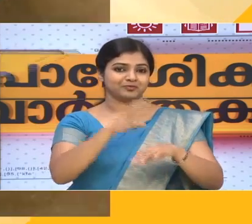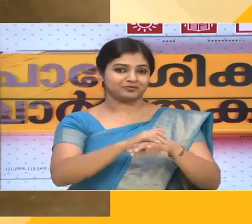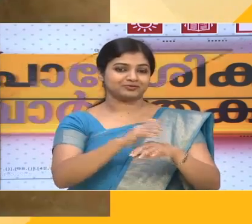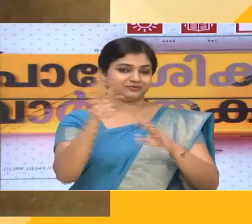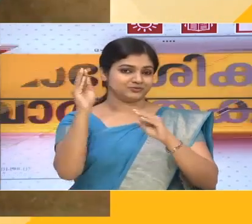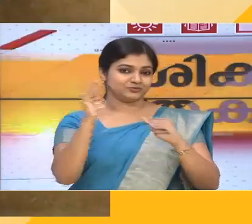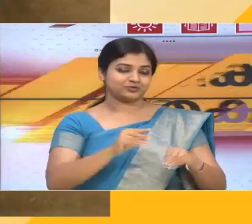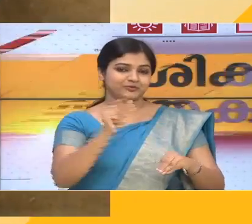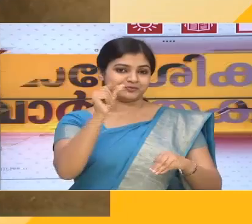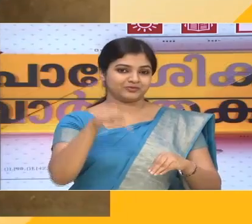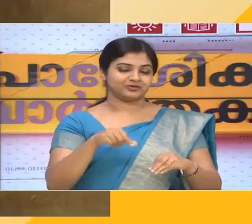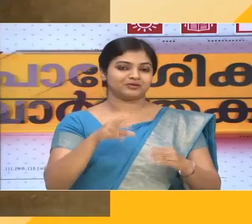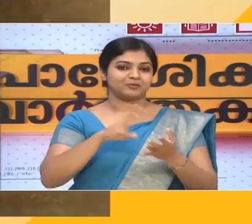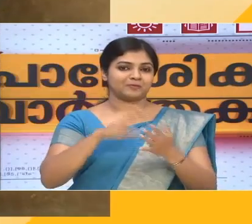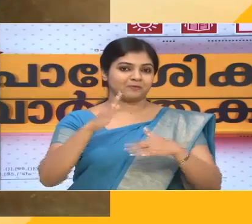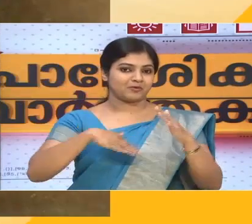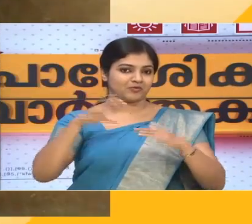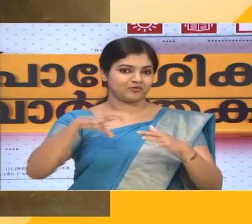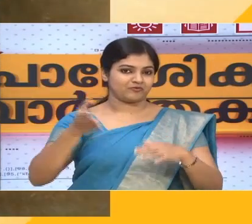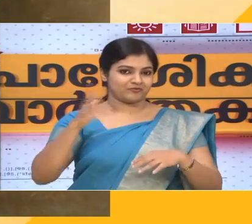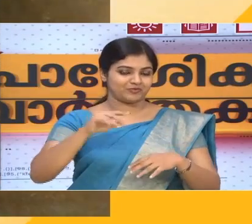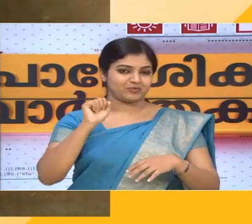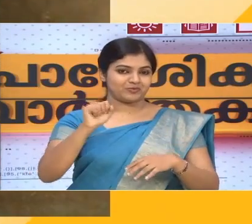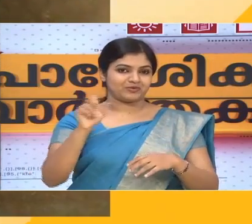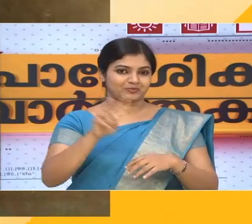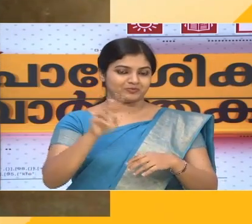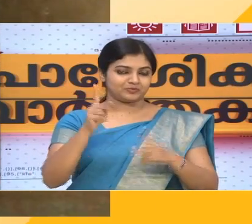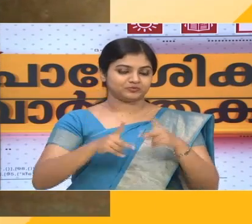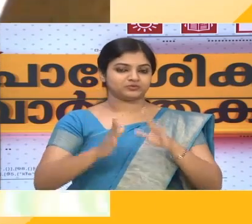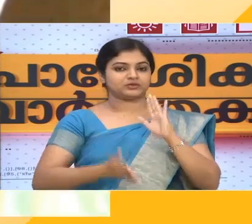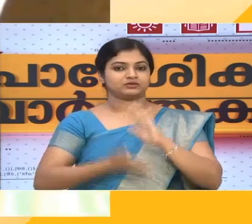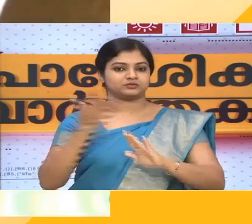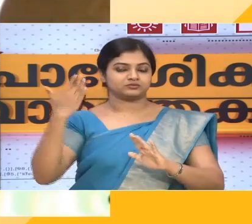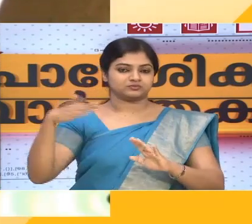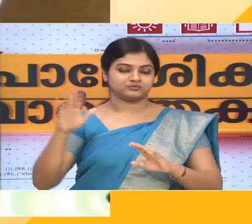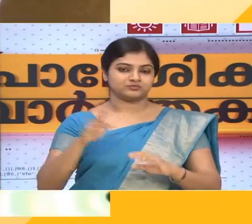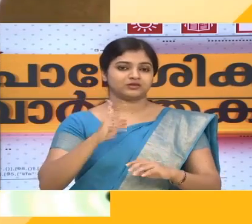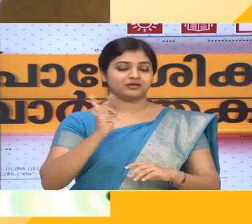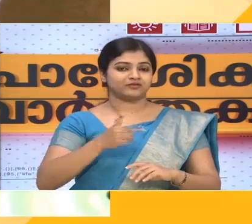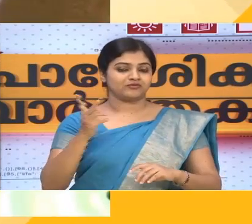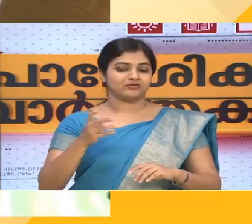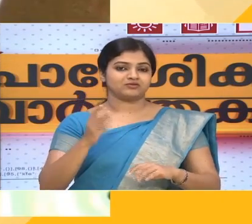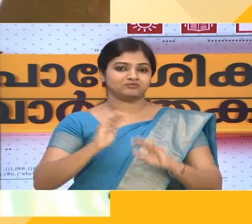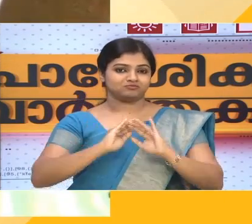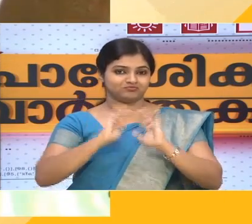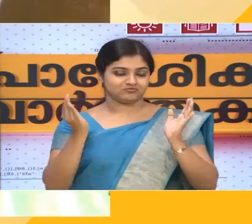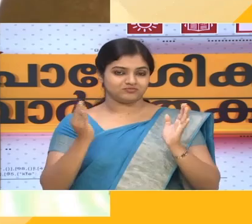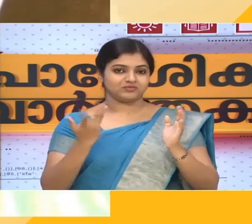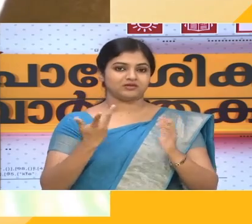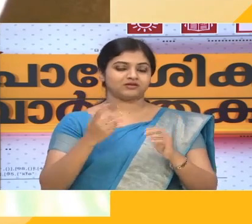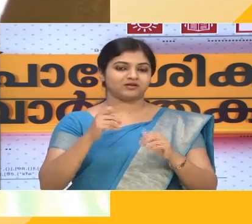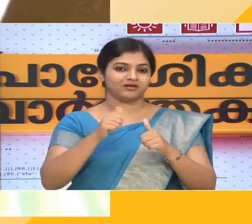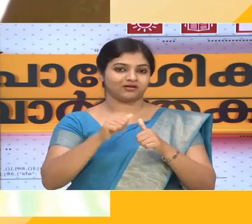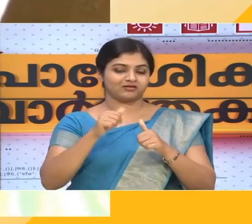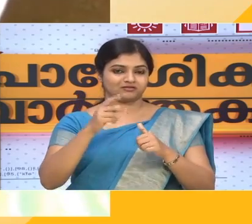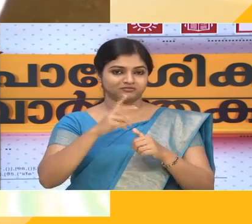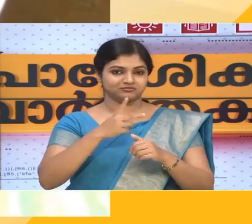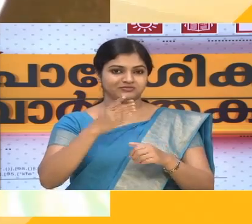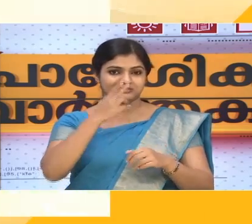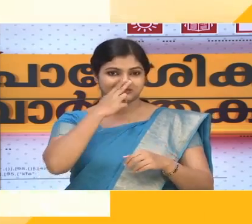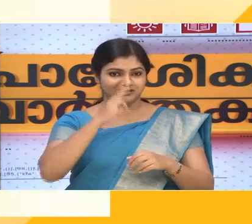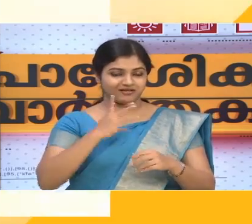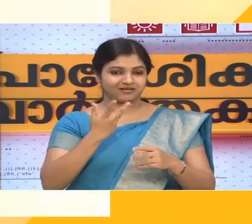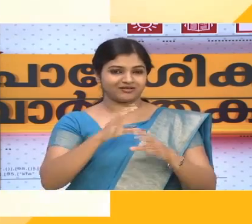ഷഫീഖും സഹായിയും ഓടി രക്ഷപ്പെട്ടു. വിവിധ പ്രായത്തിലുള്ള 10 മൂർഖൻ പാമ്പുകൾ, പെരുമ്പാമ്പ്, അണലി, നീർക്കോലി,